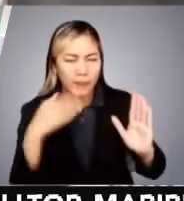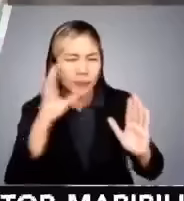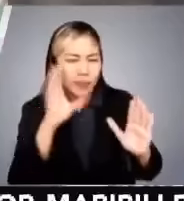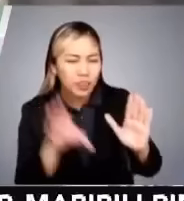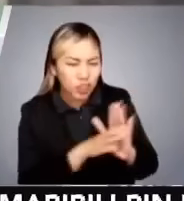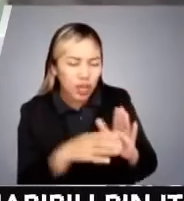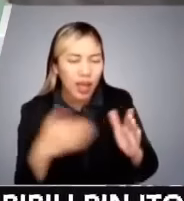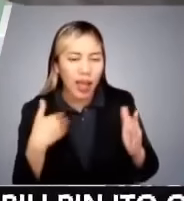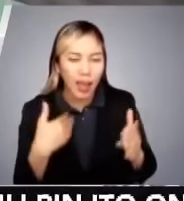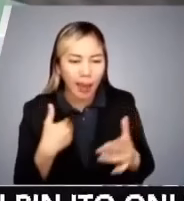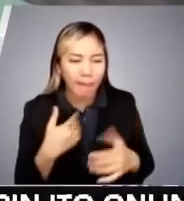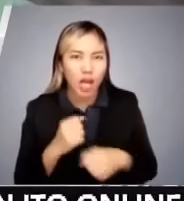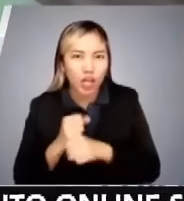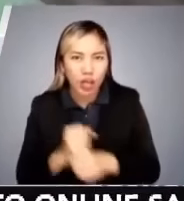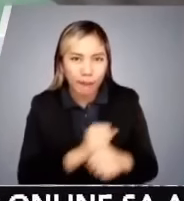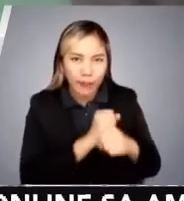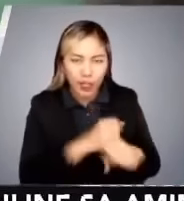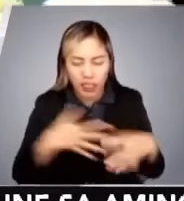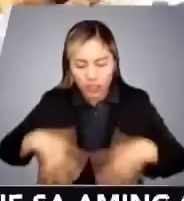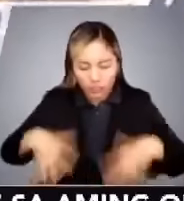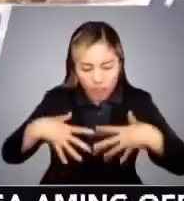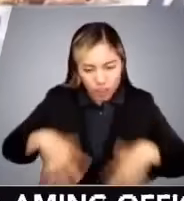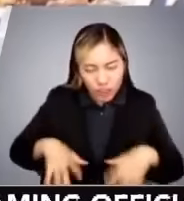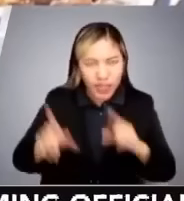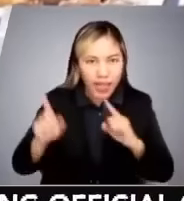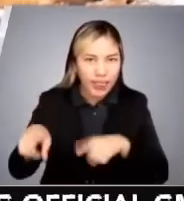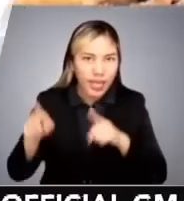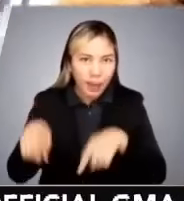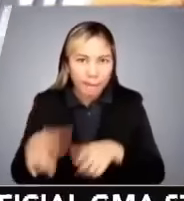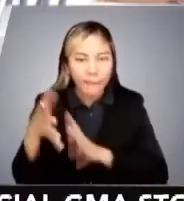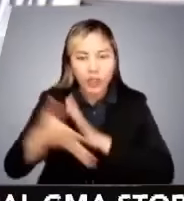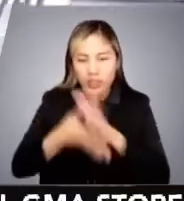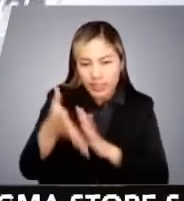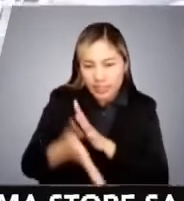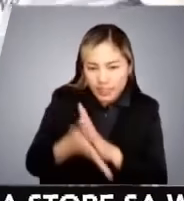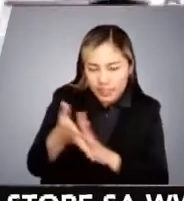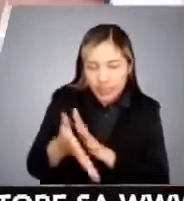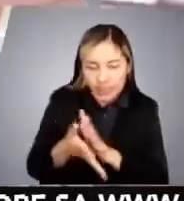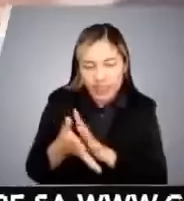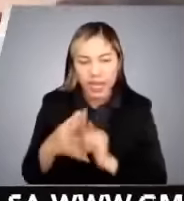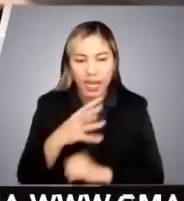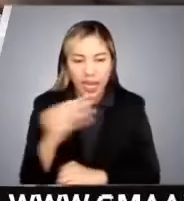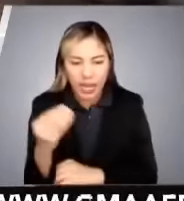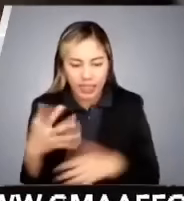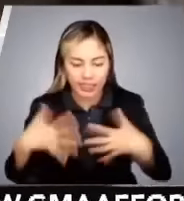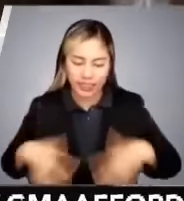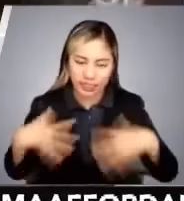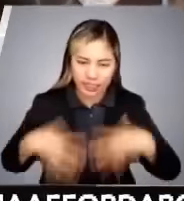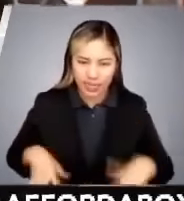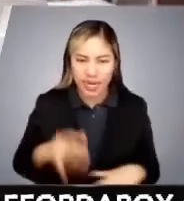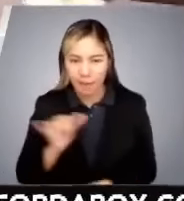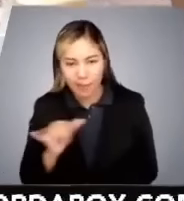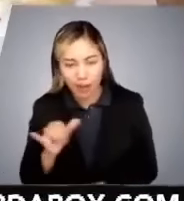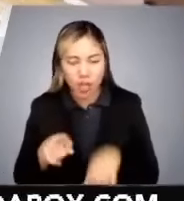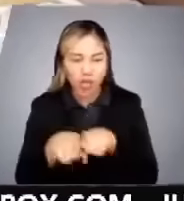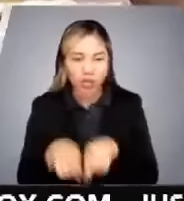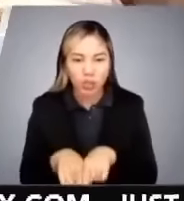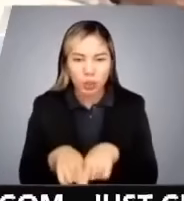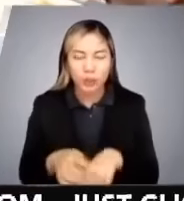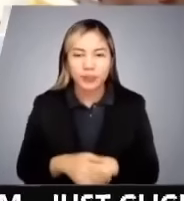pa umano ang dalawa, umattend sa victory party ng isa't isa at may suot pang campaign shirts. Meron ding ipinakita na nagbibigay umano